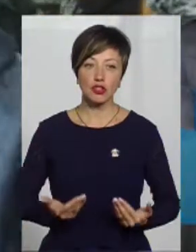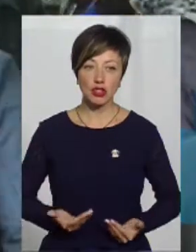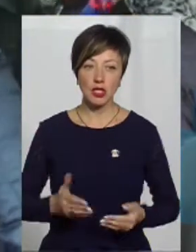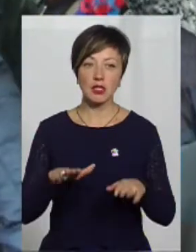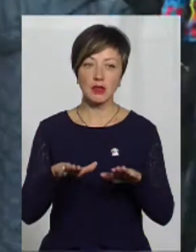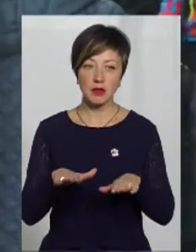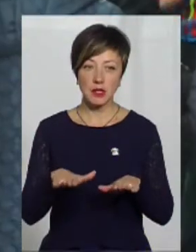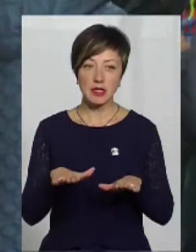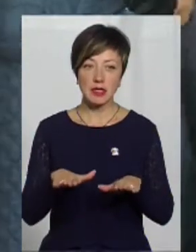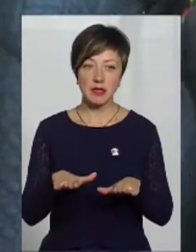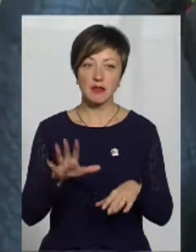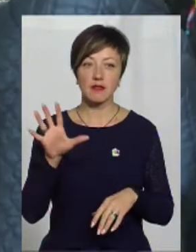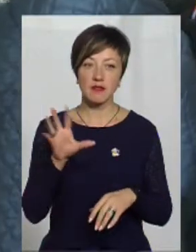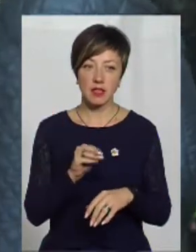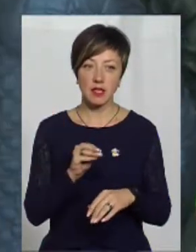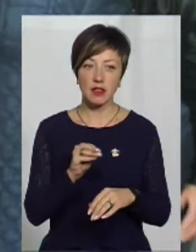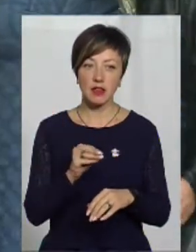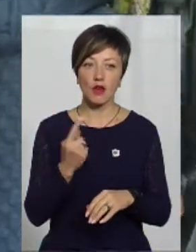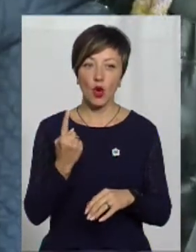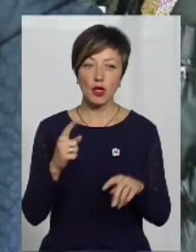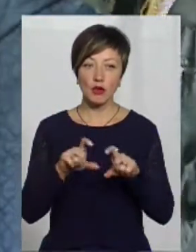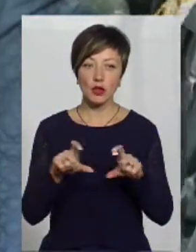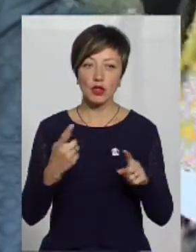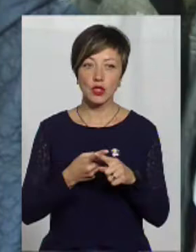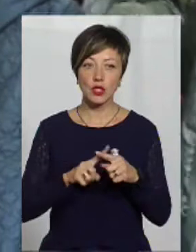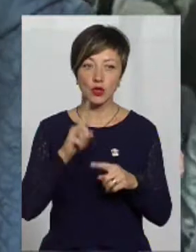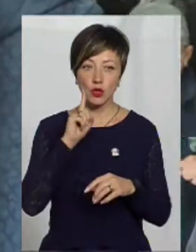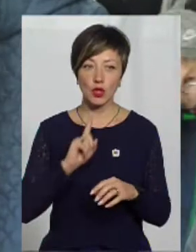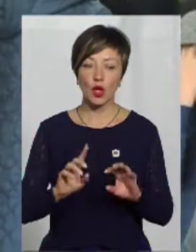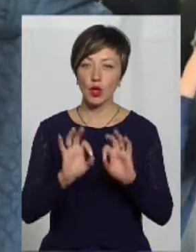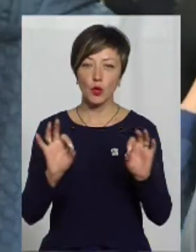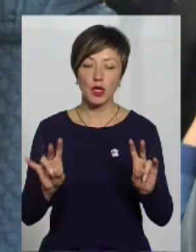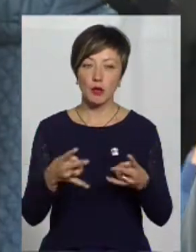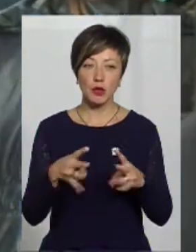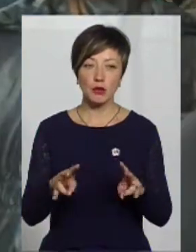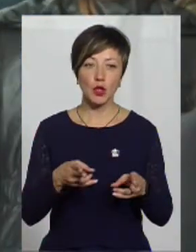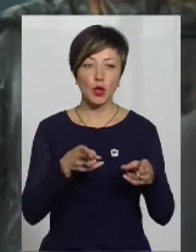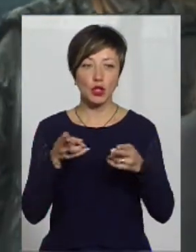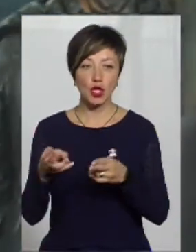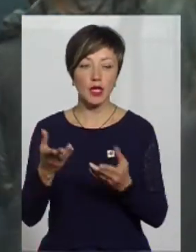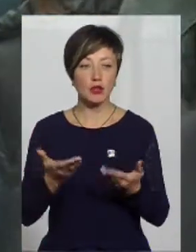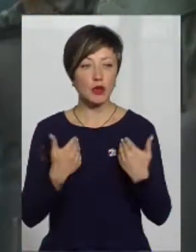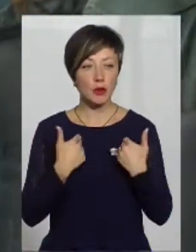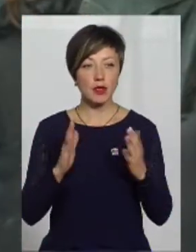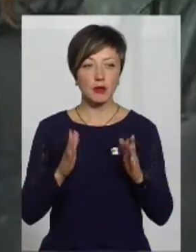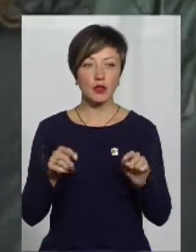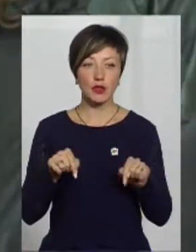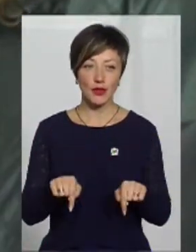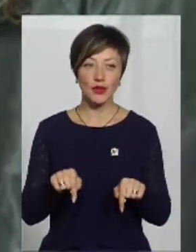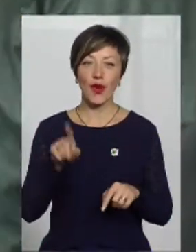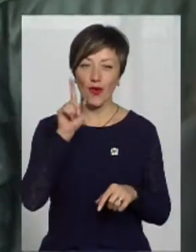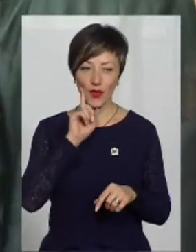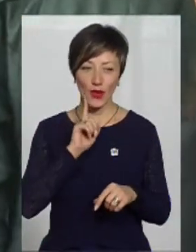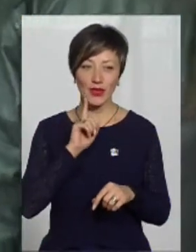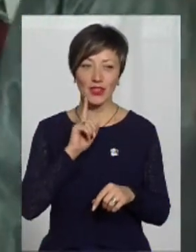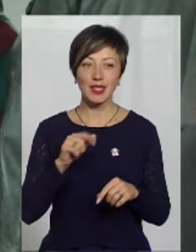місці. Ну, все в одній будівлі, і це зручно, і нікуди не потрібно буде доїжджати. Якщо мені буде тут